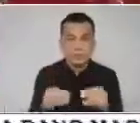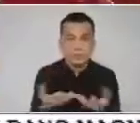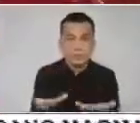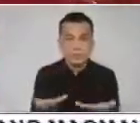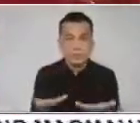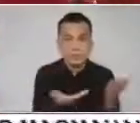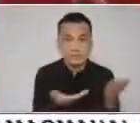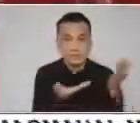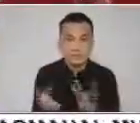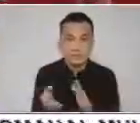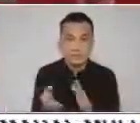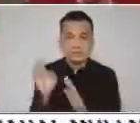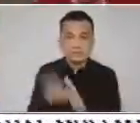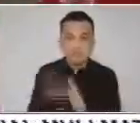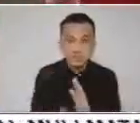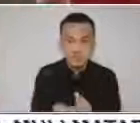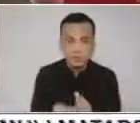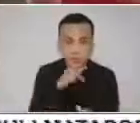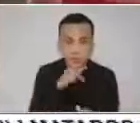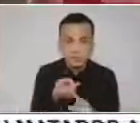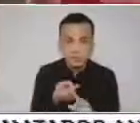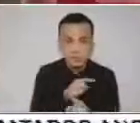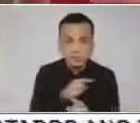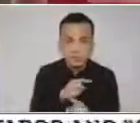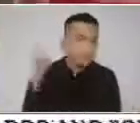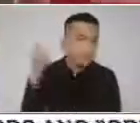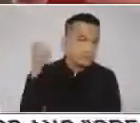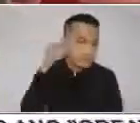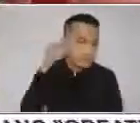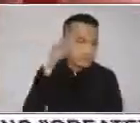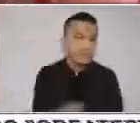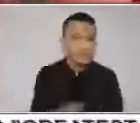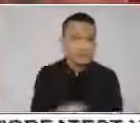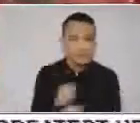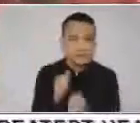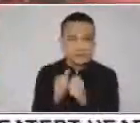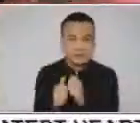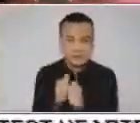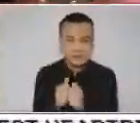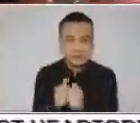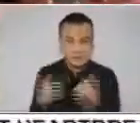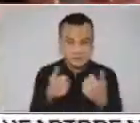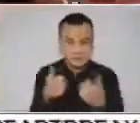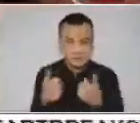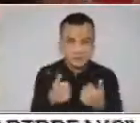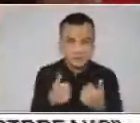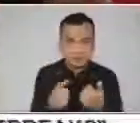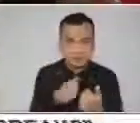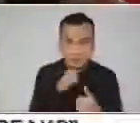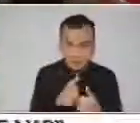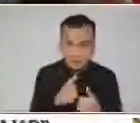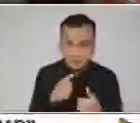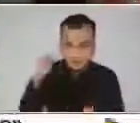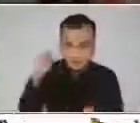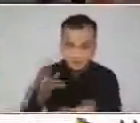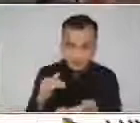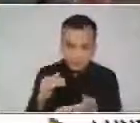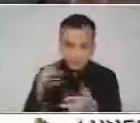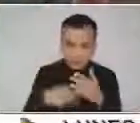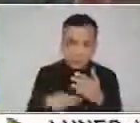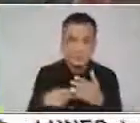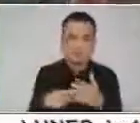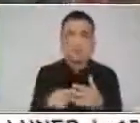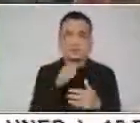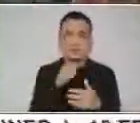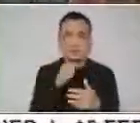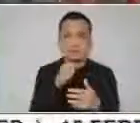talaga. Ayun, wala nang tawad kasi sagad na. Opo. Oh, kaya ba malungkot ka, sir? Kasi medyo... Hindi naman, sa antok lang siguro